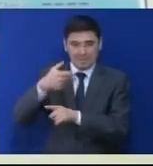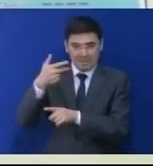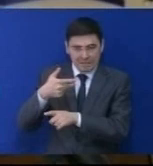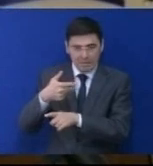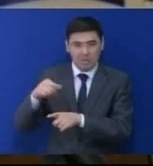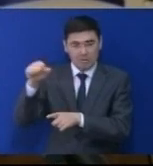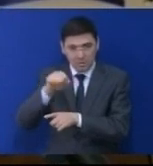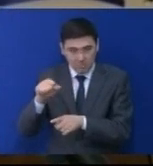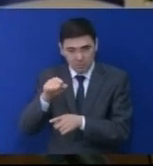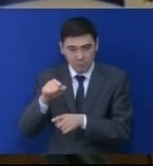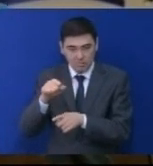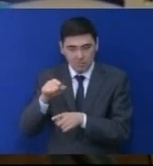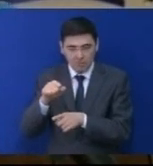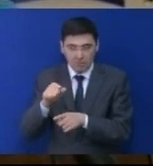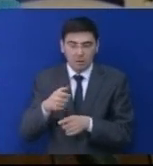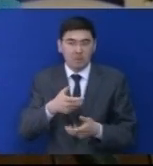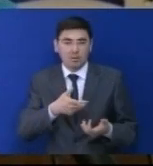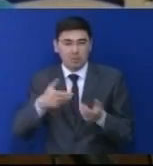керек. Ата-аналардан сұрайтыным,